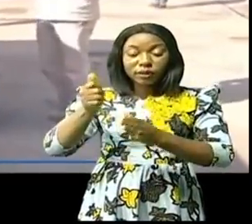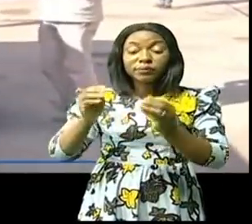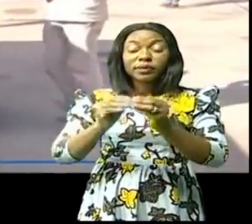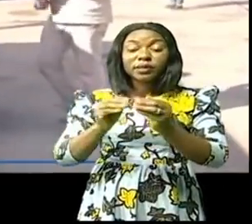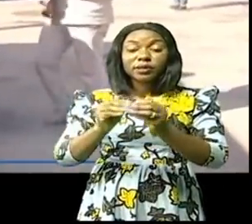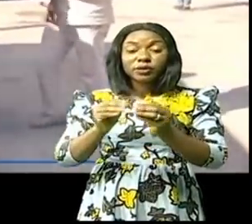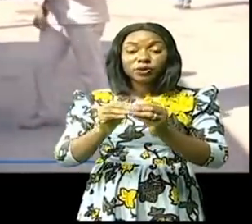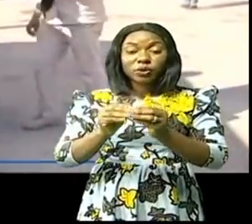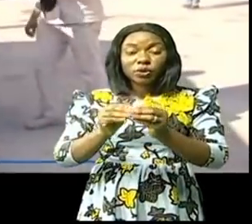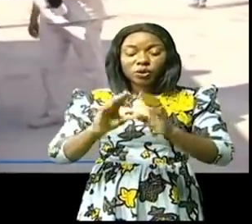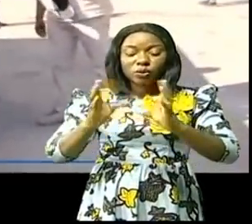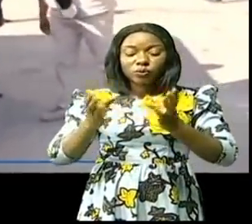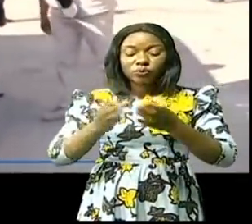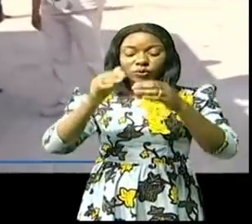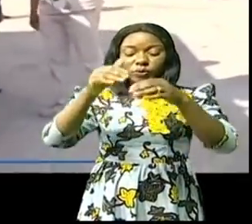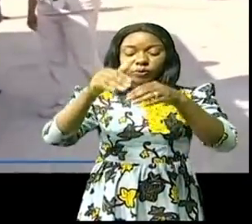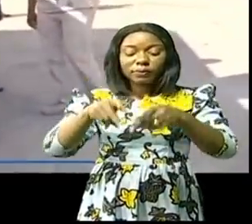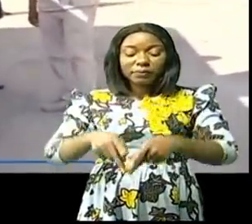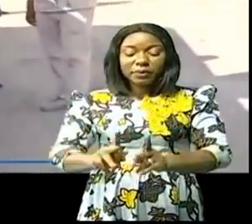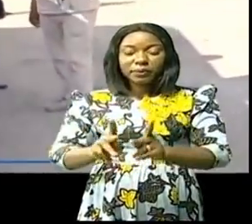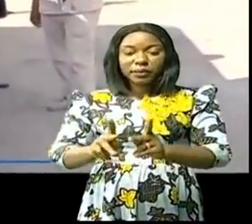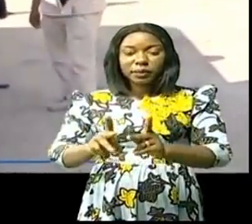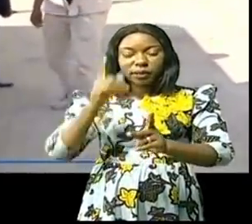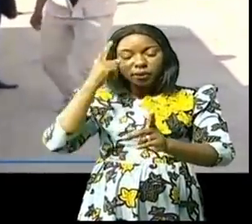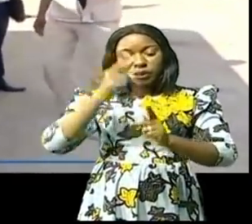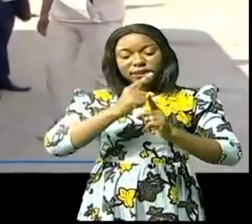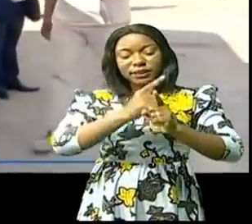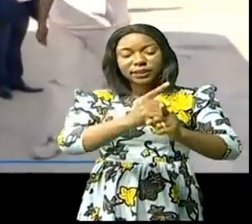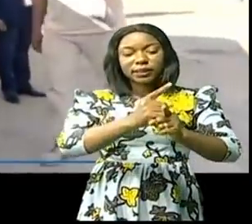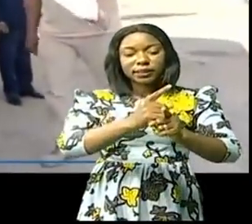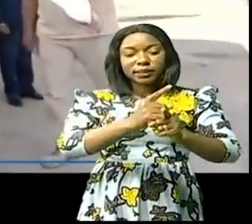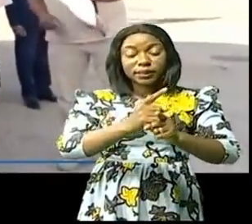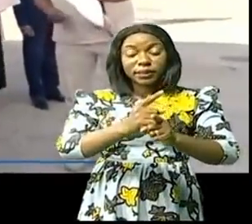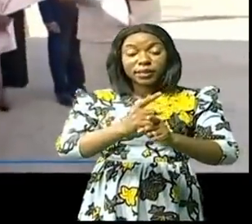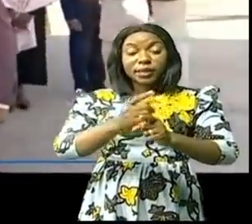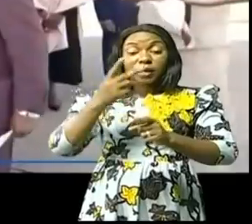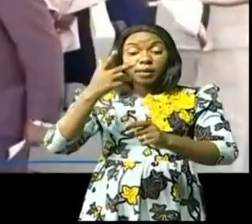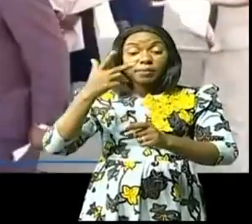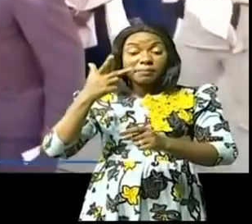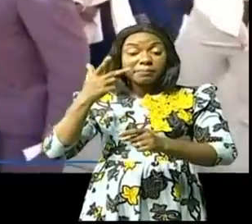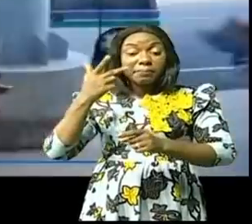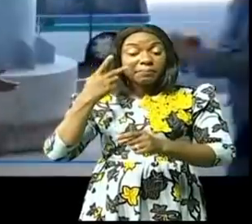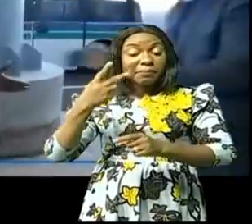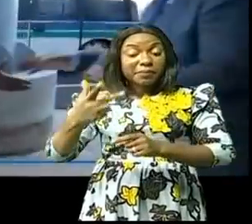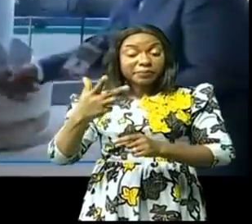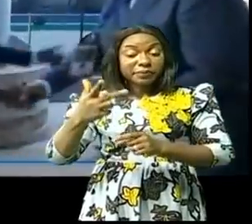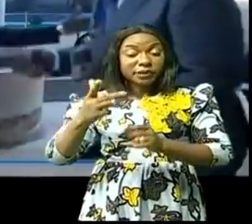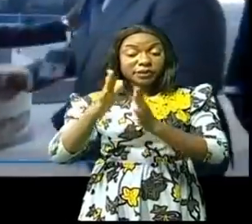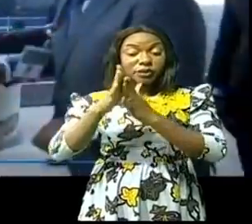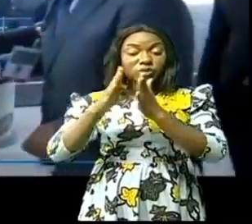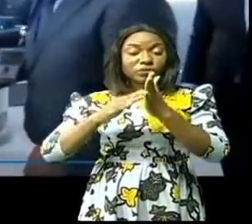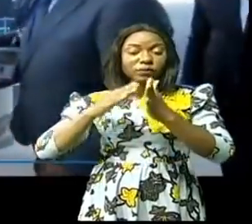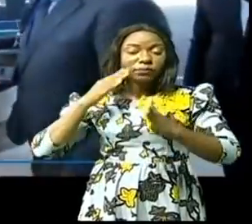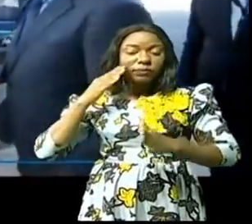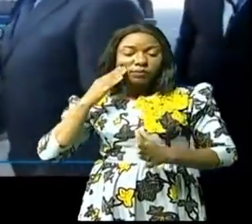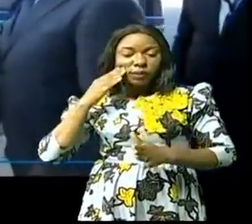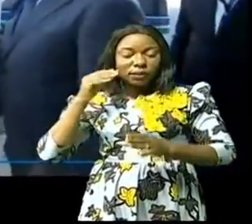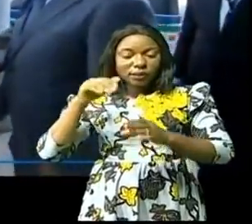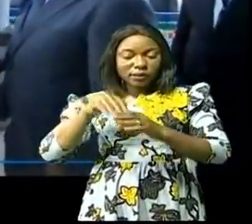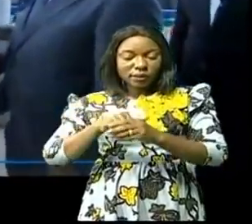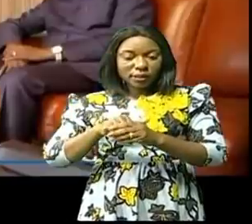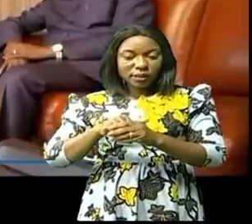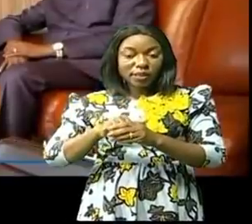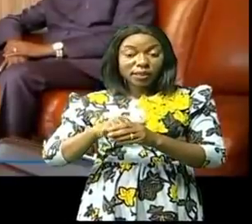Commission permanente défense et sécurité, a foulé mercredi 18 mai le sol de la Zambie par l'aéroport international Kenneth